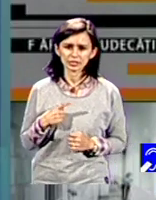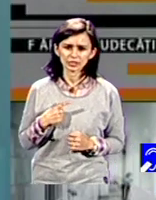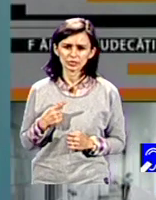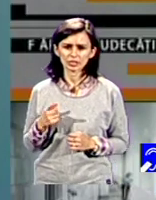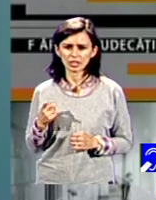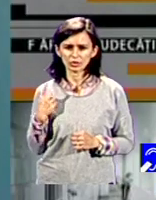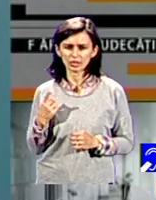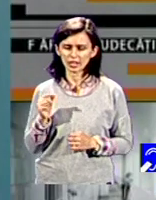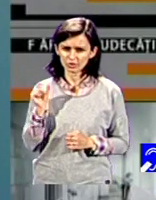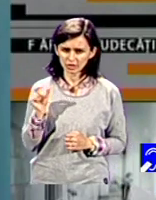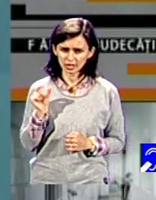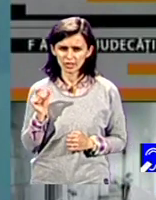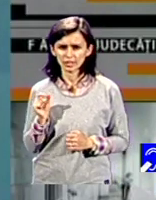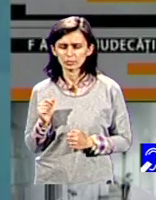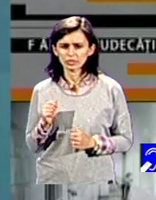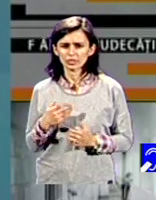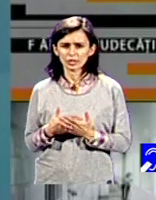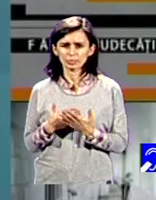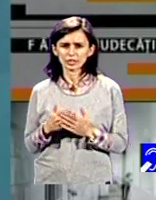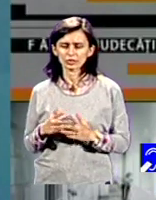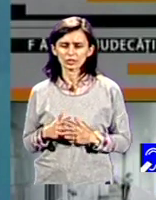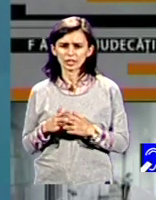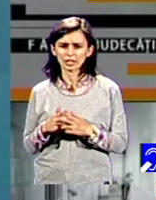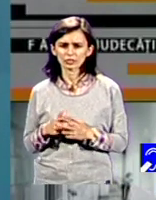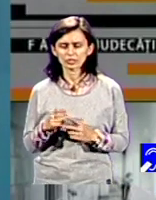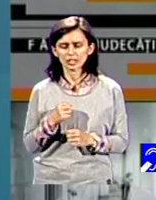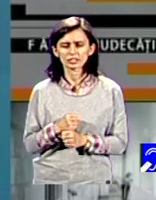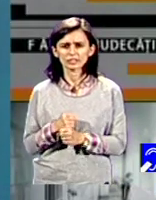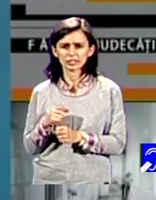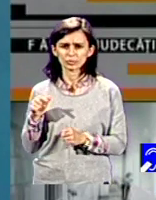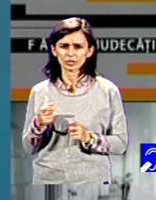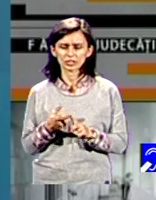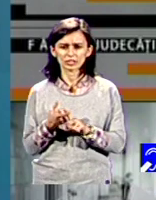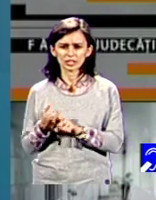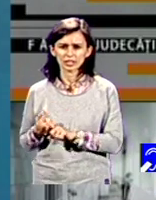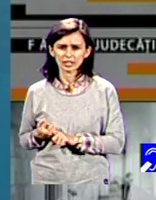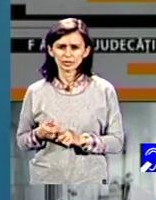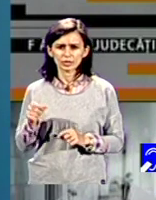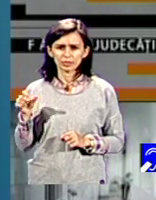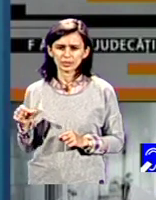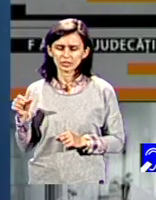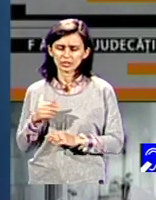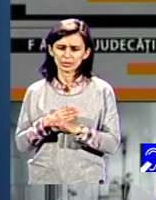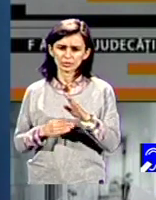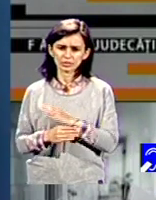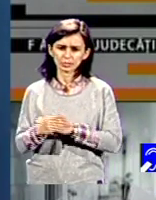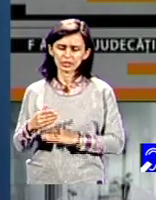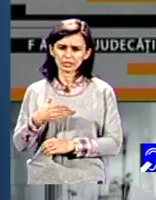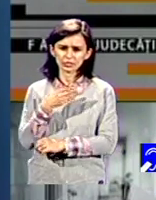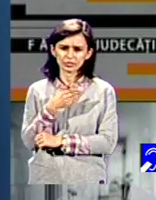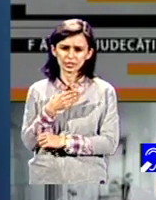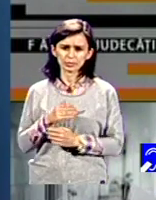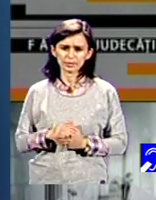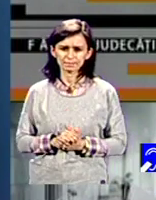ajuta să facem această conexiune între persoanele cu dizabilități angajatori și În palme